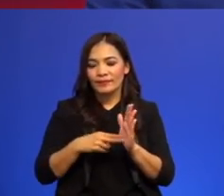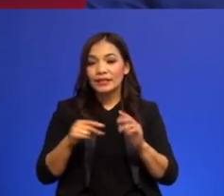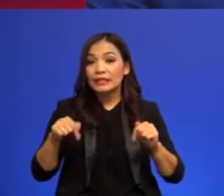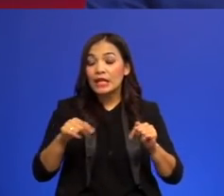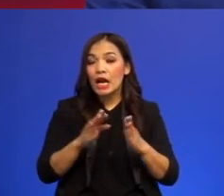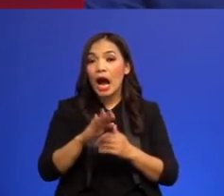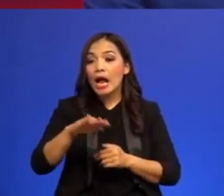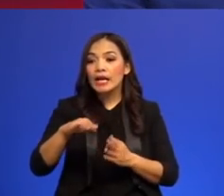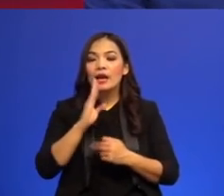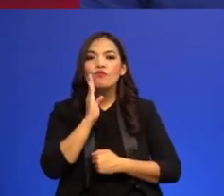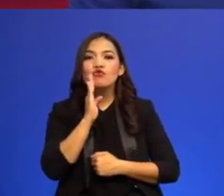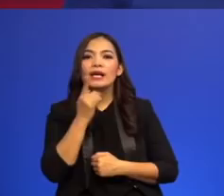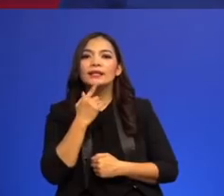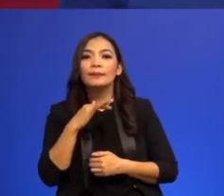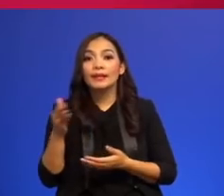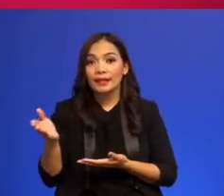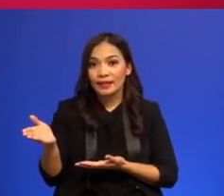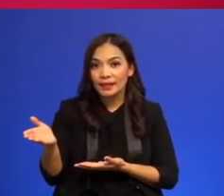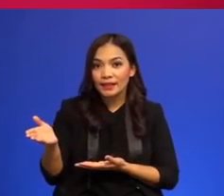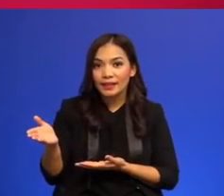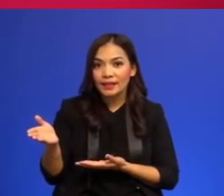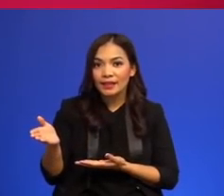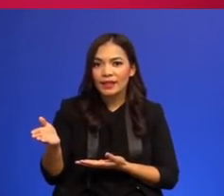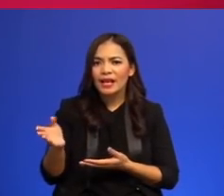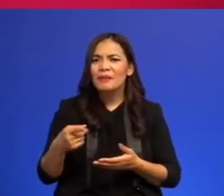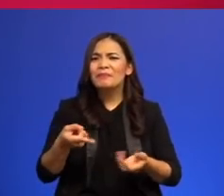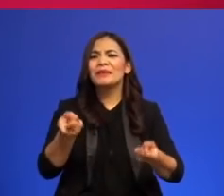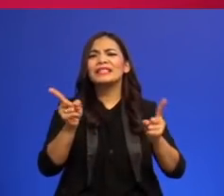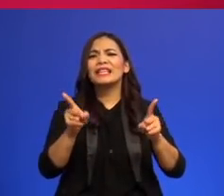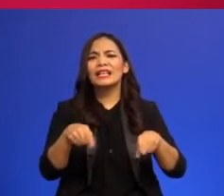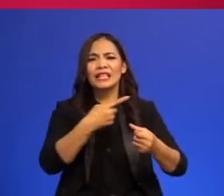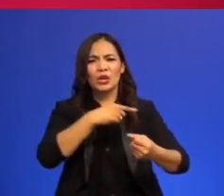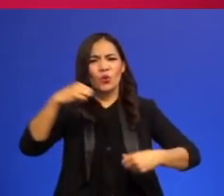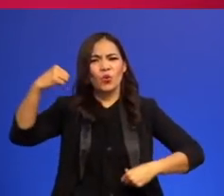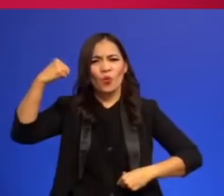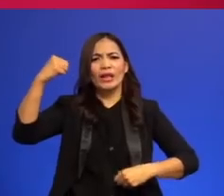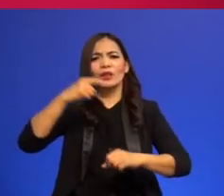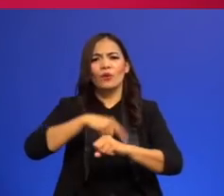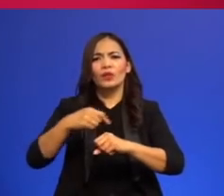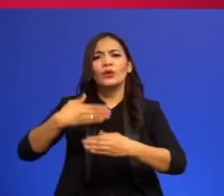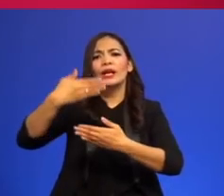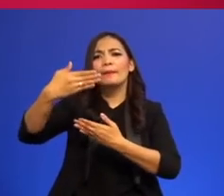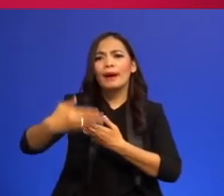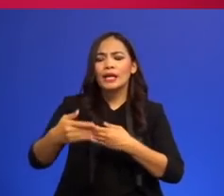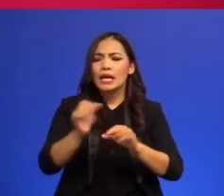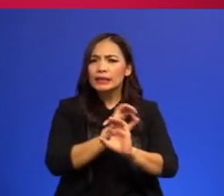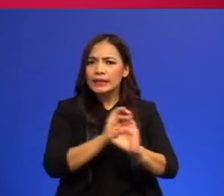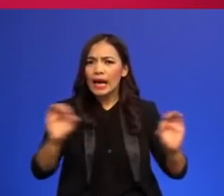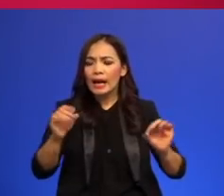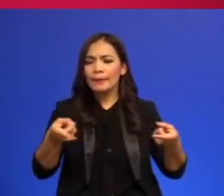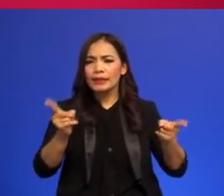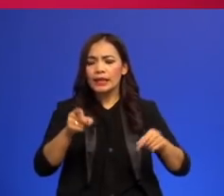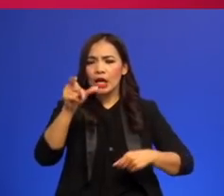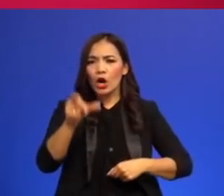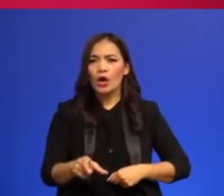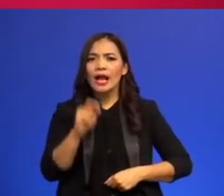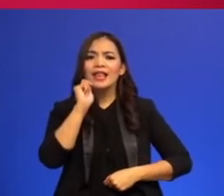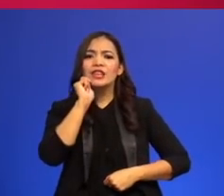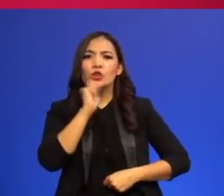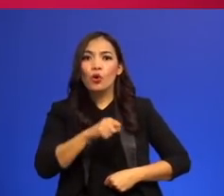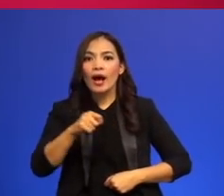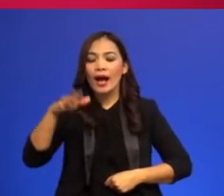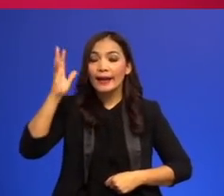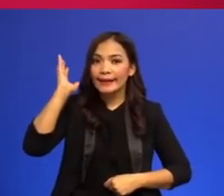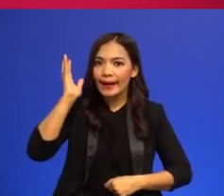Orang-orang muda seperti ini akan kuat nanti. Jangan jadi orang tua, ini orang tua nih